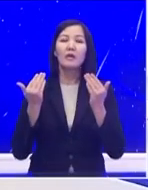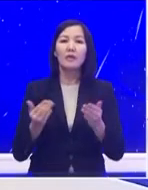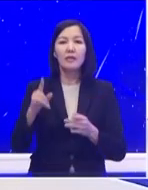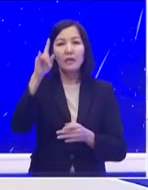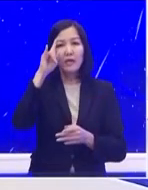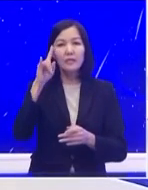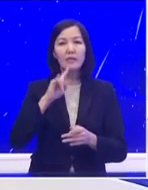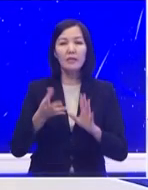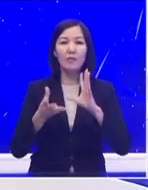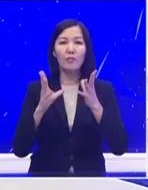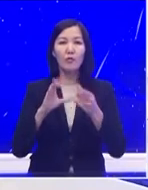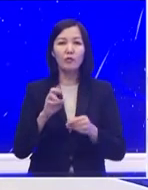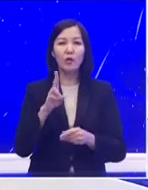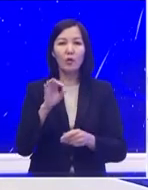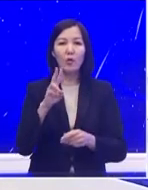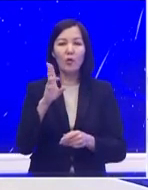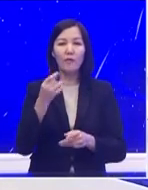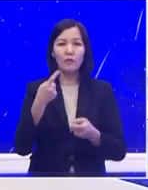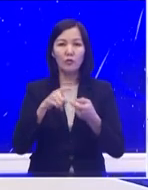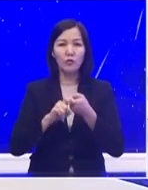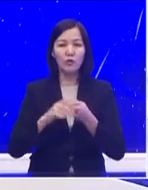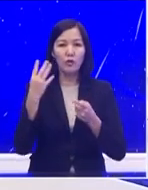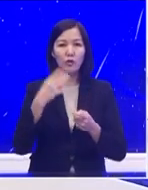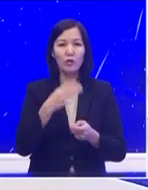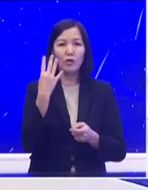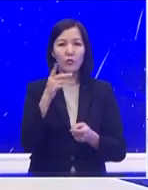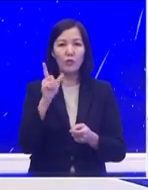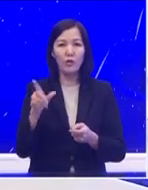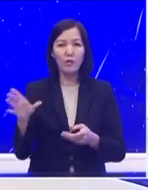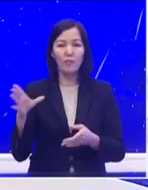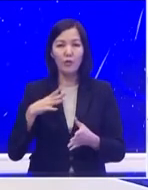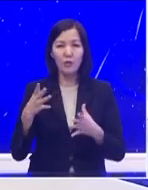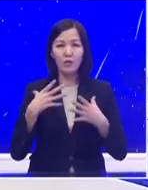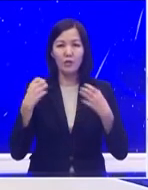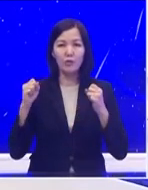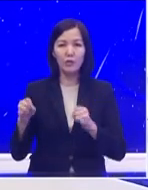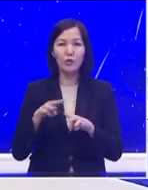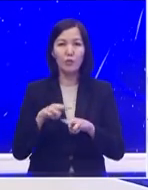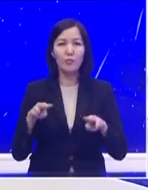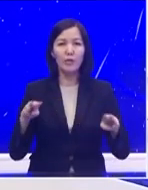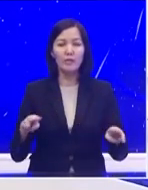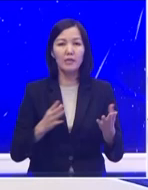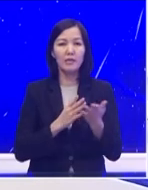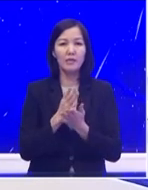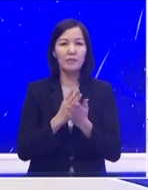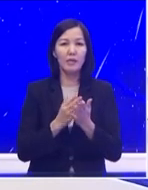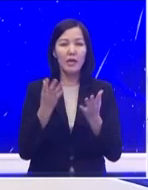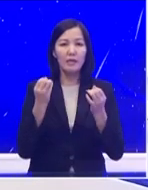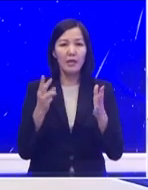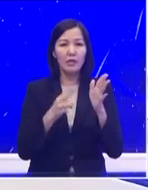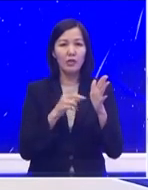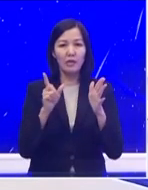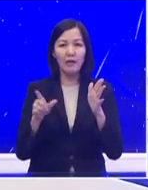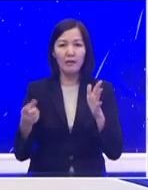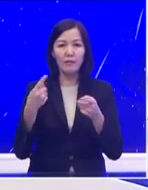Қазір елде COVID-19 жұқтырғандар саны 44-ке жетті. Денсаулық сақтау министрлігі баспасөз қызметі елімізде тағы 7